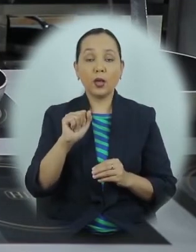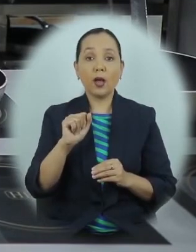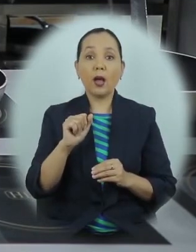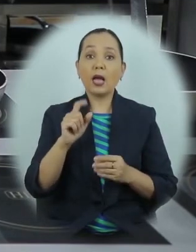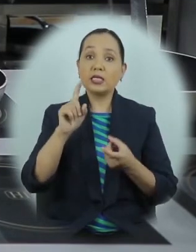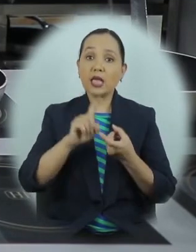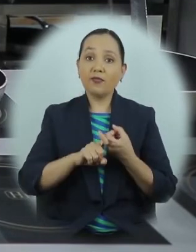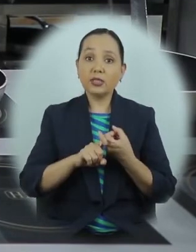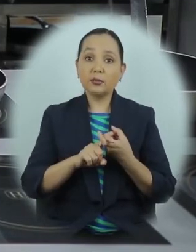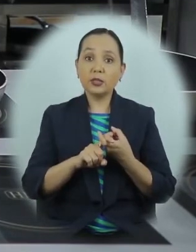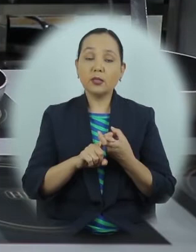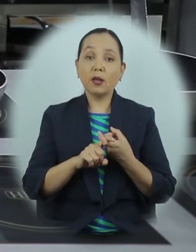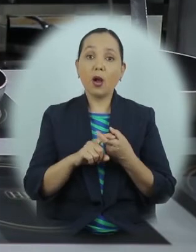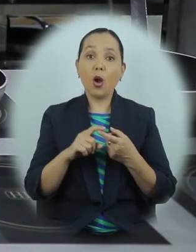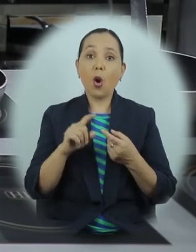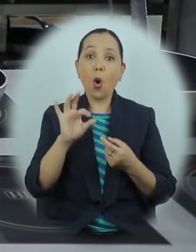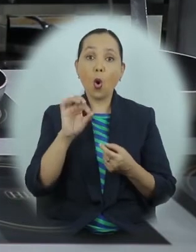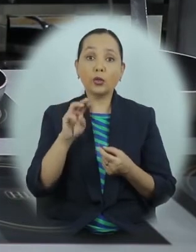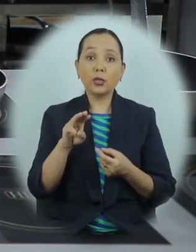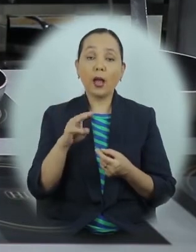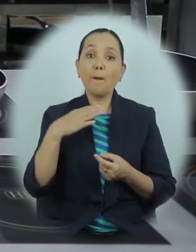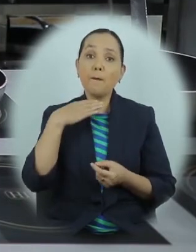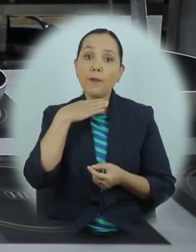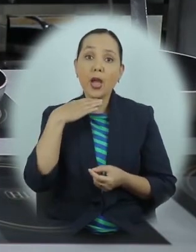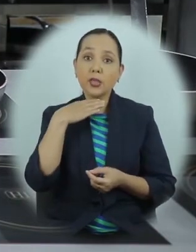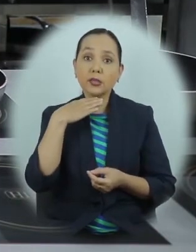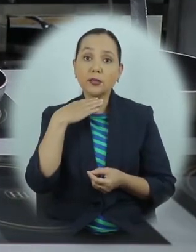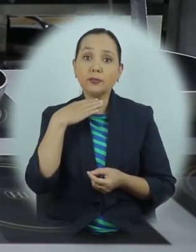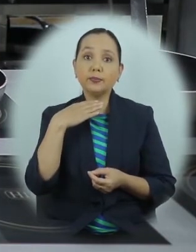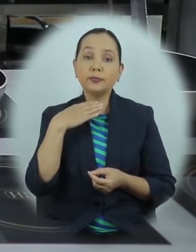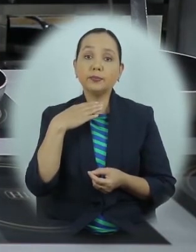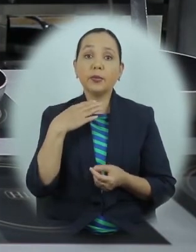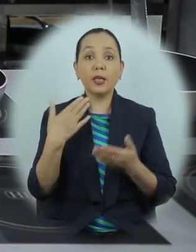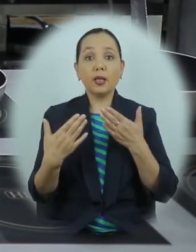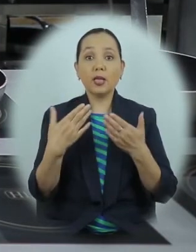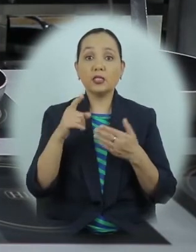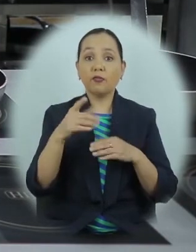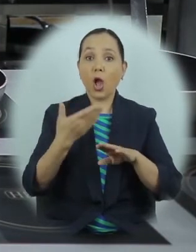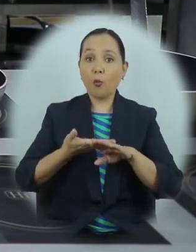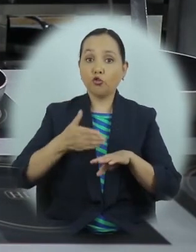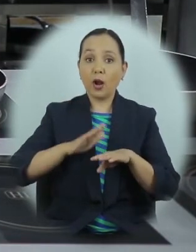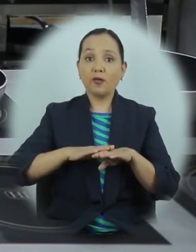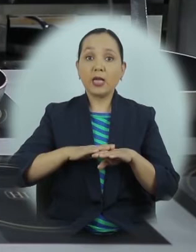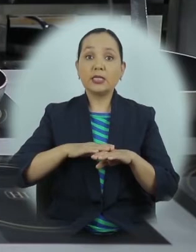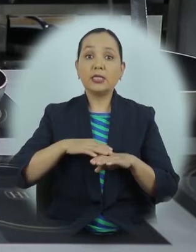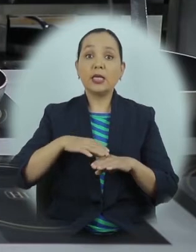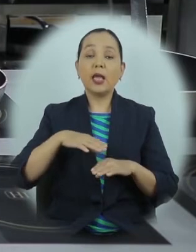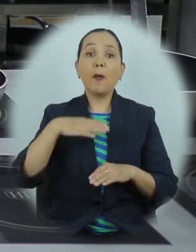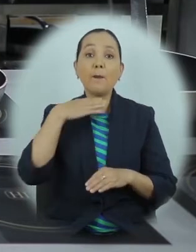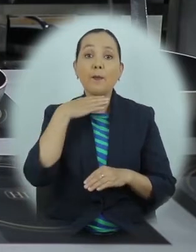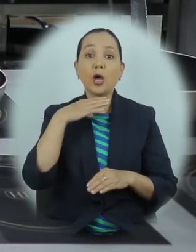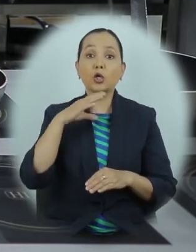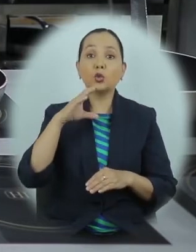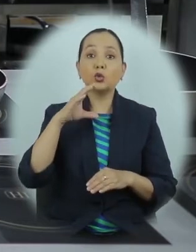зависимости от мяса если вы обжариваете телятину то соевого